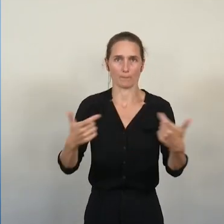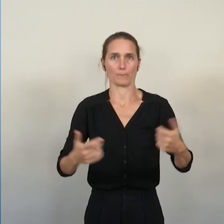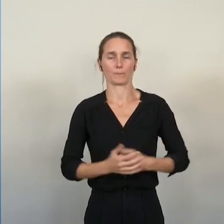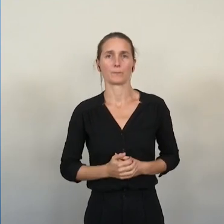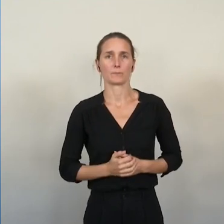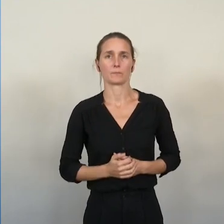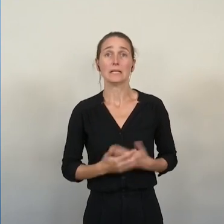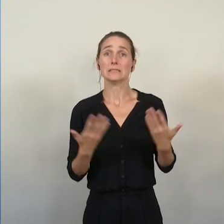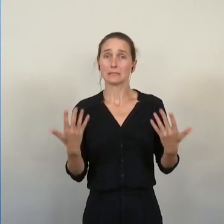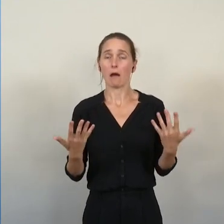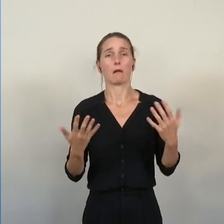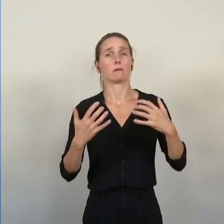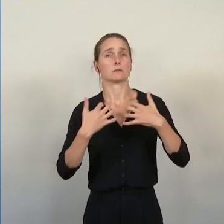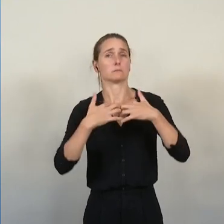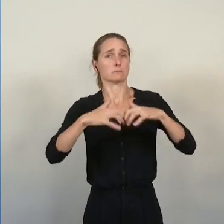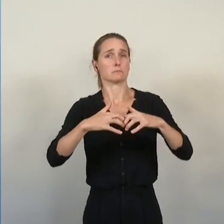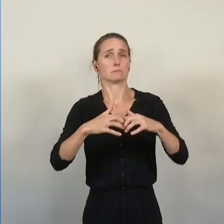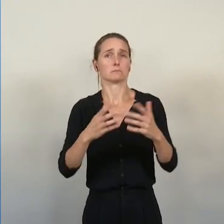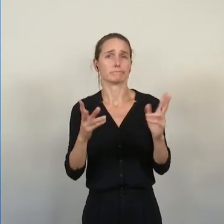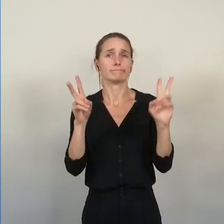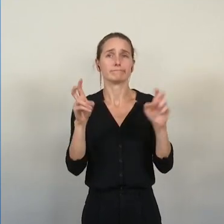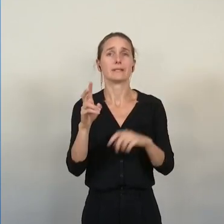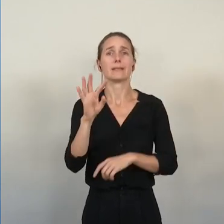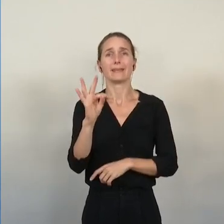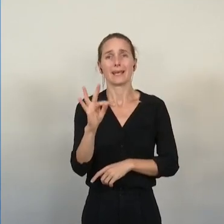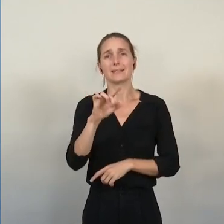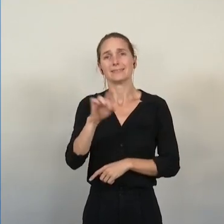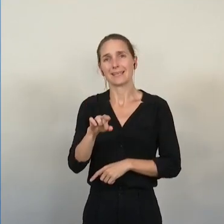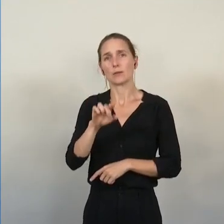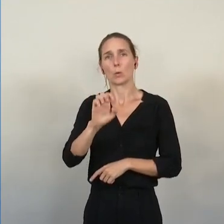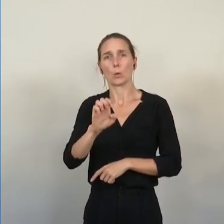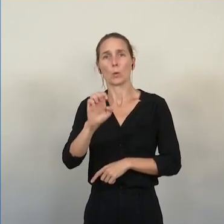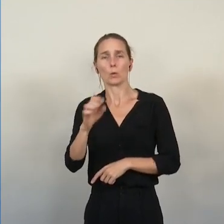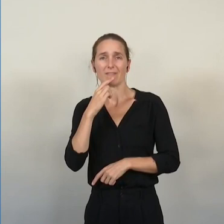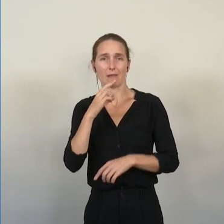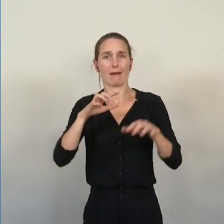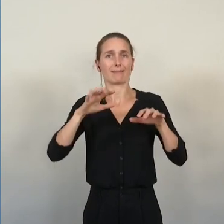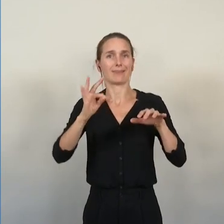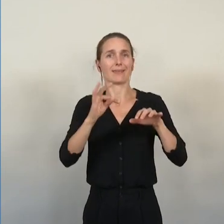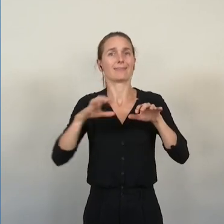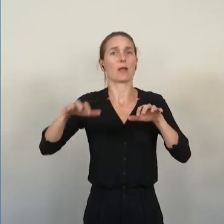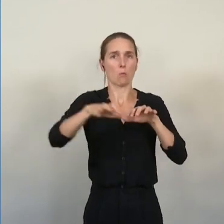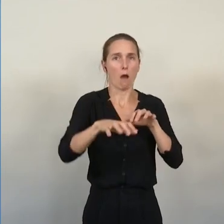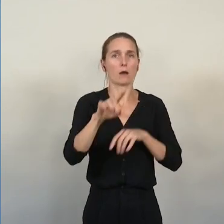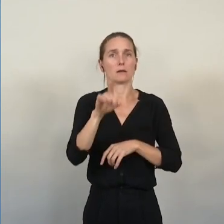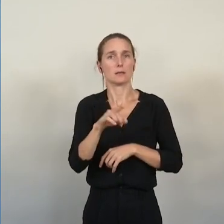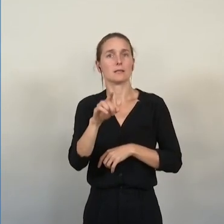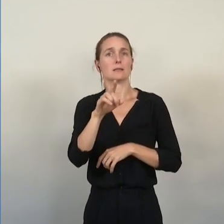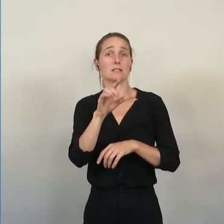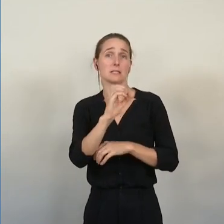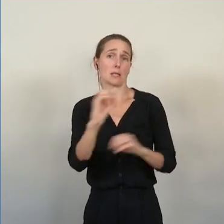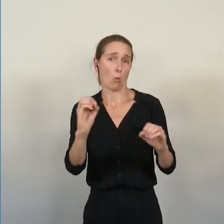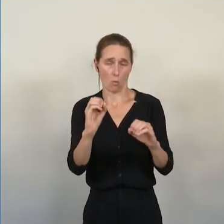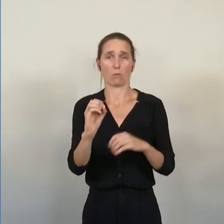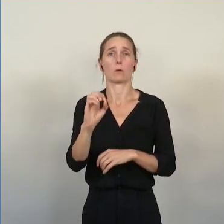dispositif Tze territoire zéro exclusion énergétique dans un quartier de la ville que nous avons identifié dans le SE seur